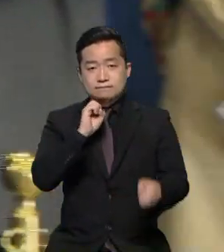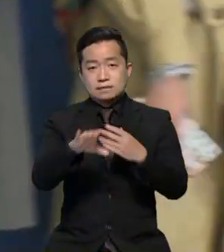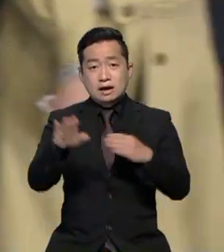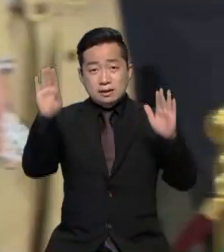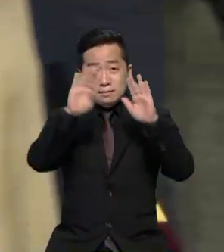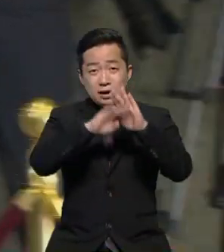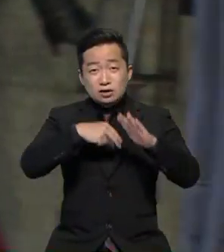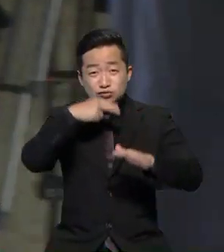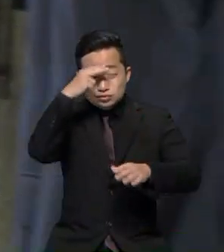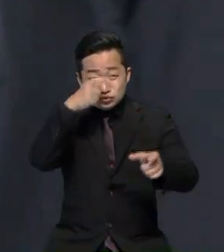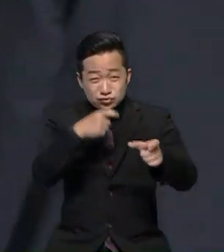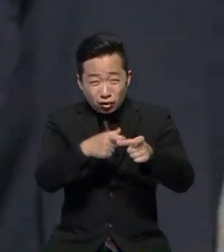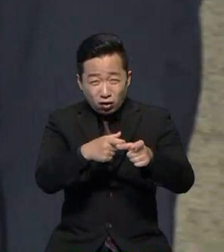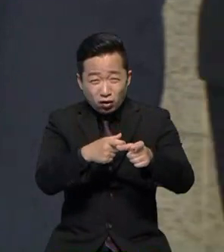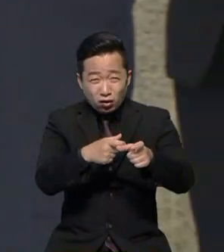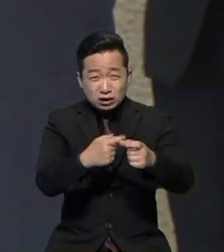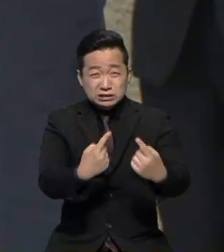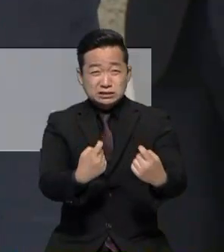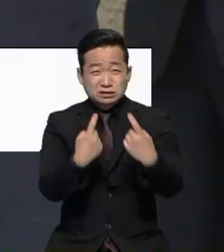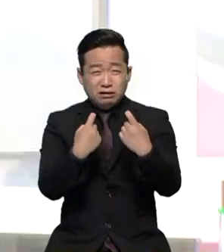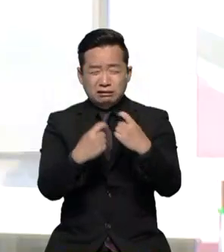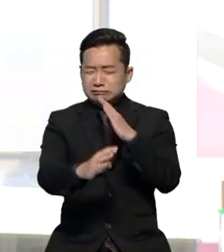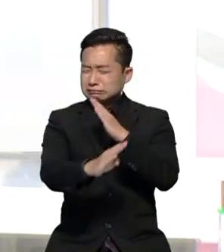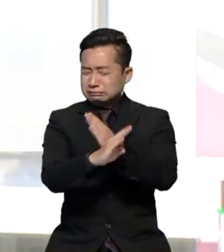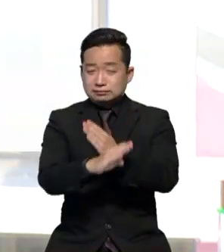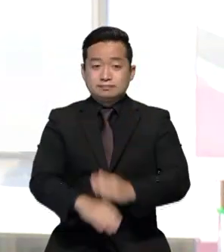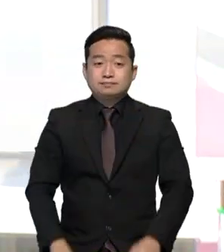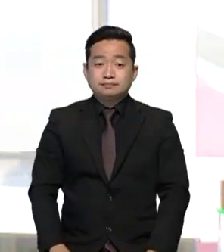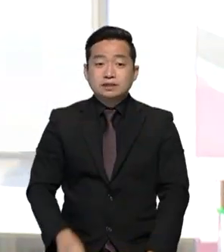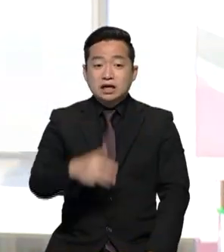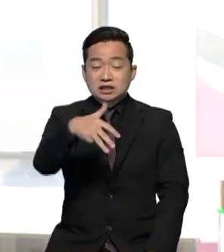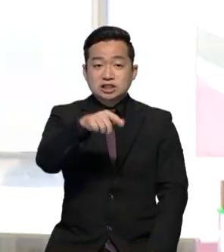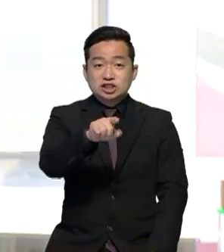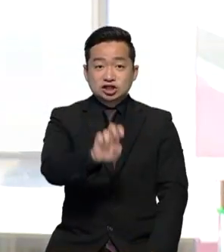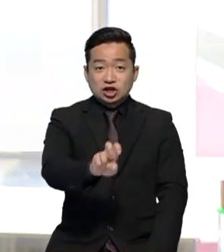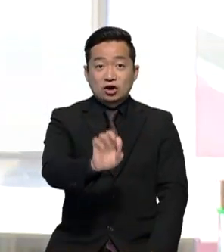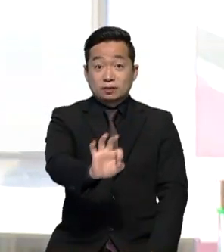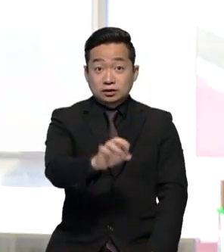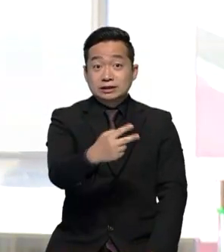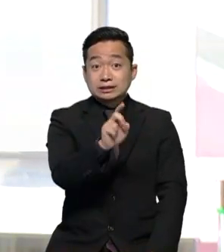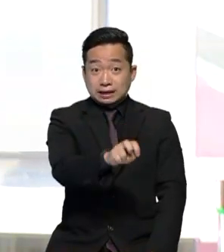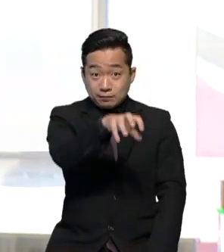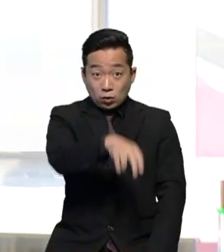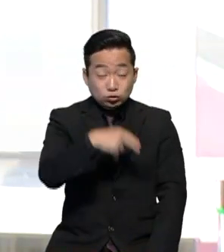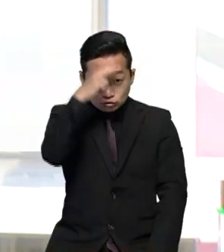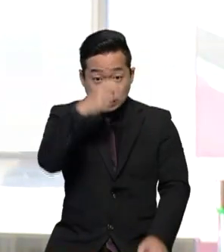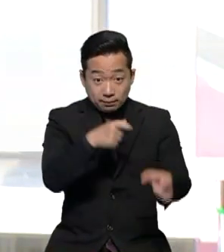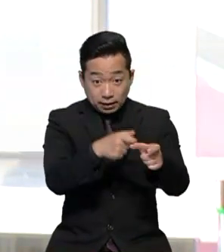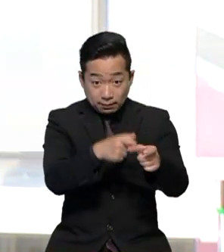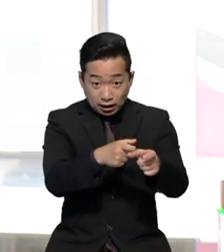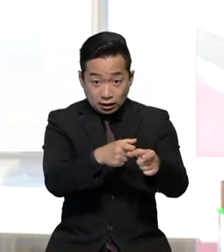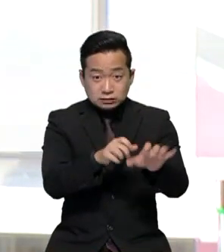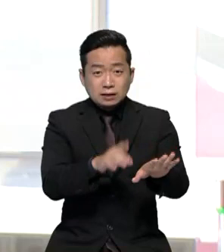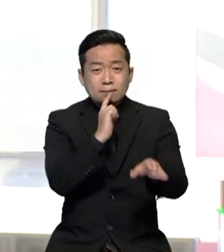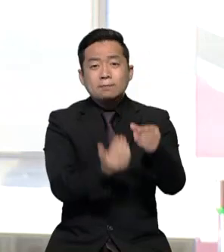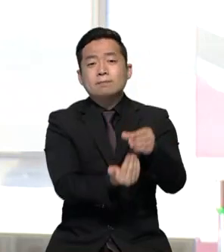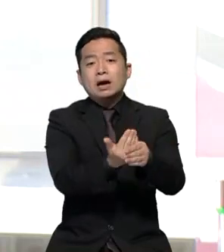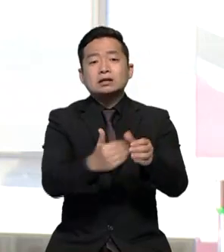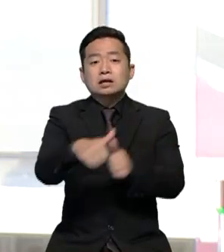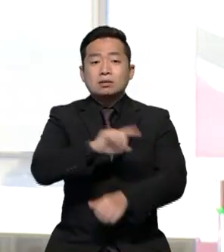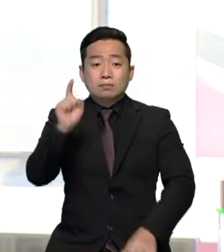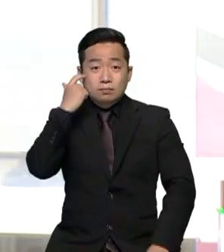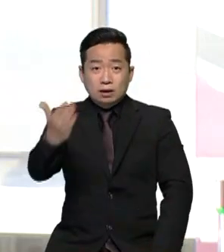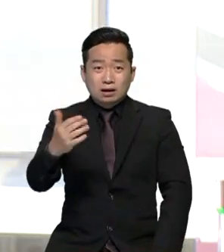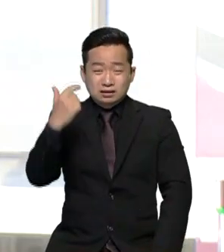술자리 의혹을 일축했습니다. 이른바 청담동 술자리에 계셨다는 주장이 제기되는 상황 뭐 떳떳하면